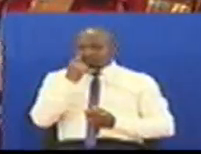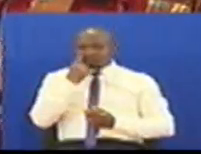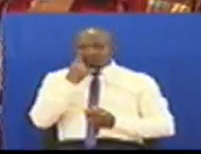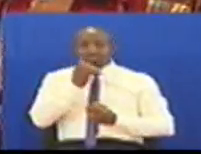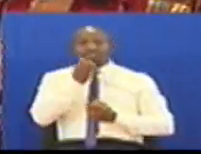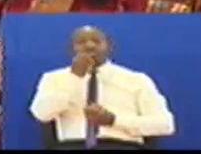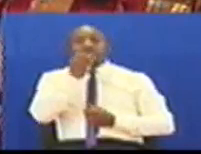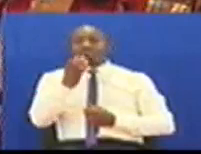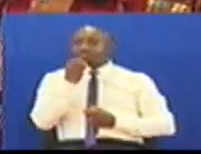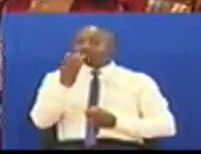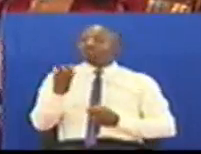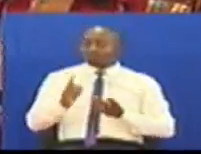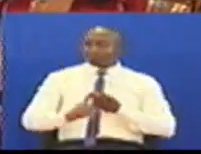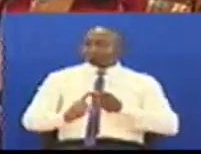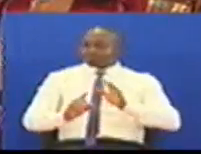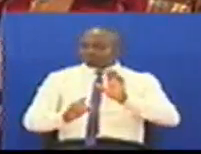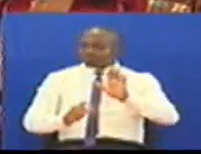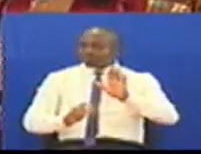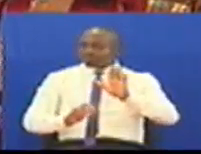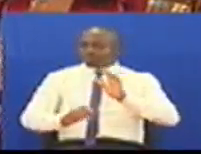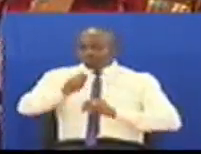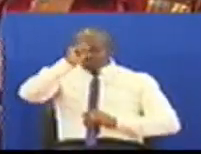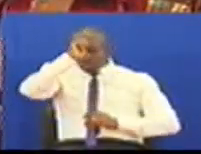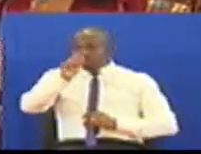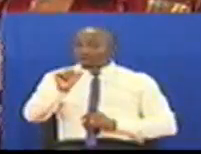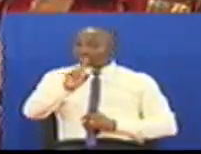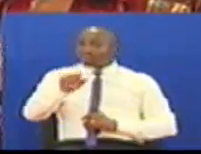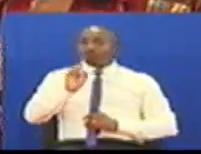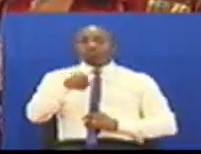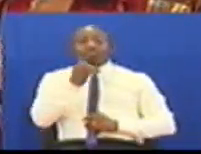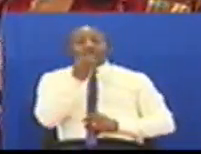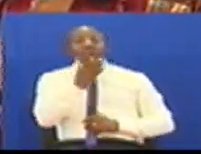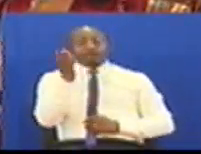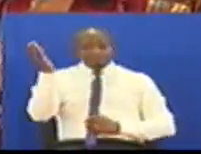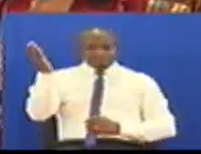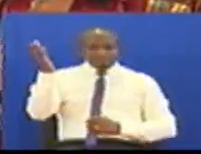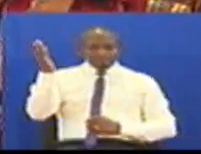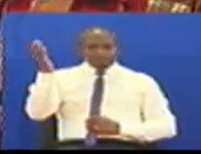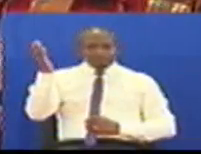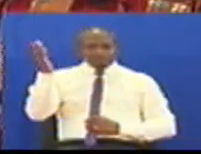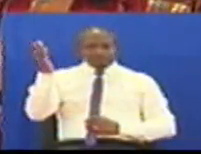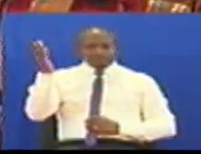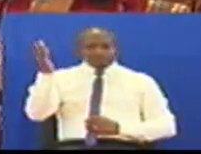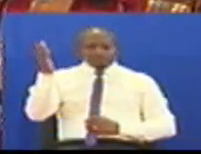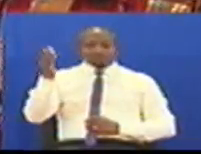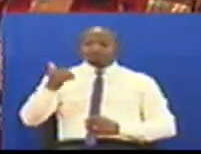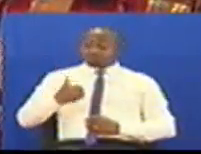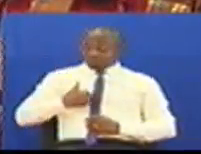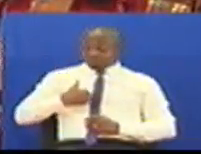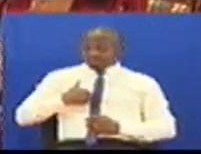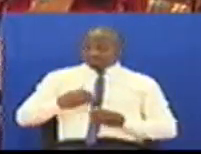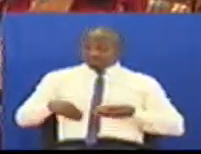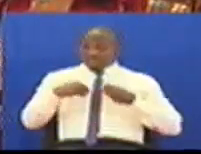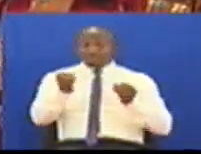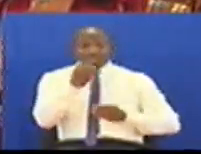Taarifa Mheshimiwa Naibu Spika. Mheshimiwa Aza, kuna taarifa? Ya, Mheshimiwa Naibu Spika, na napenda kumpa taarifa